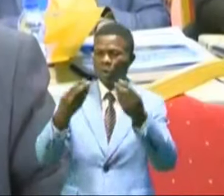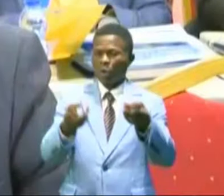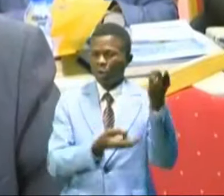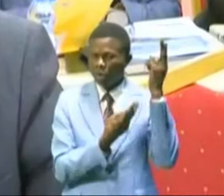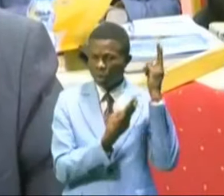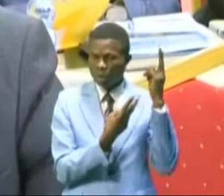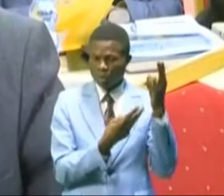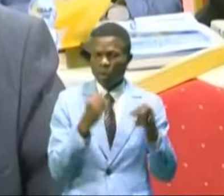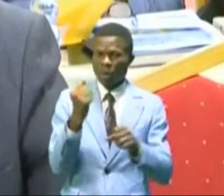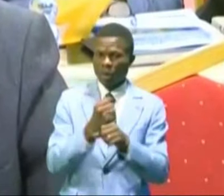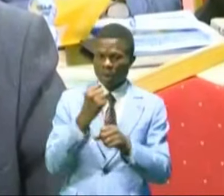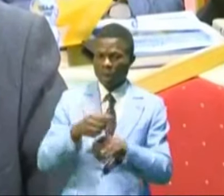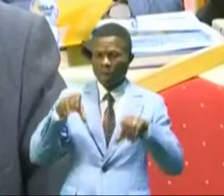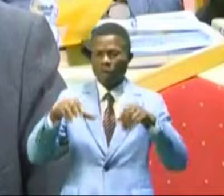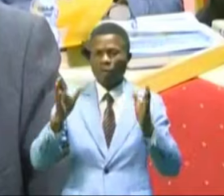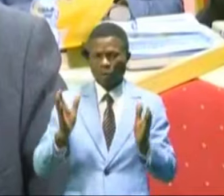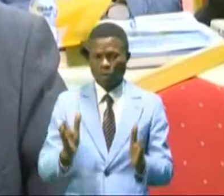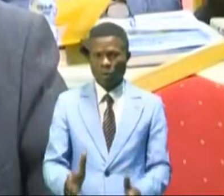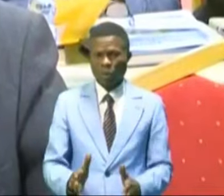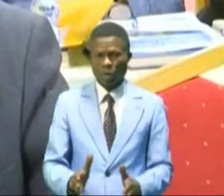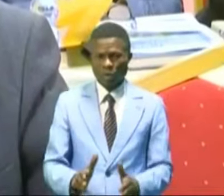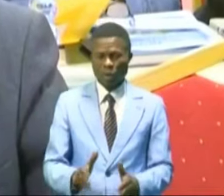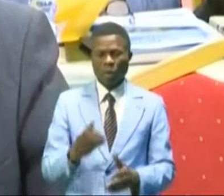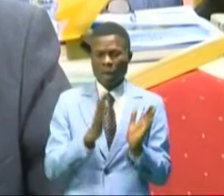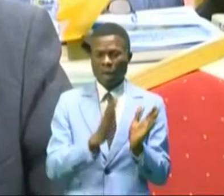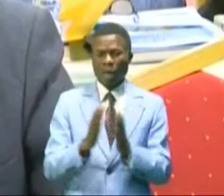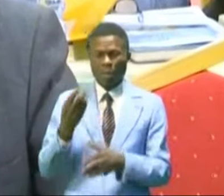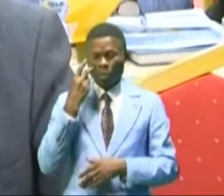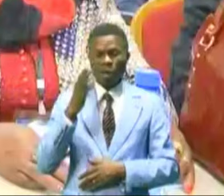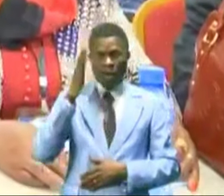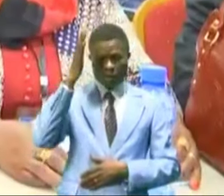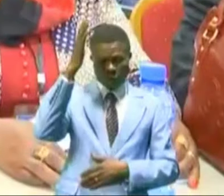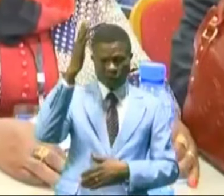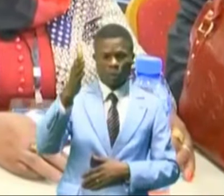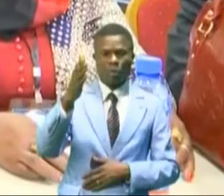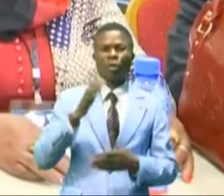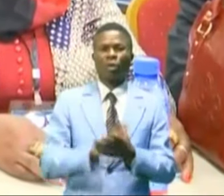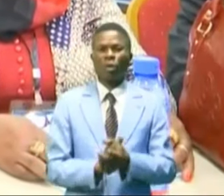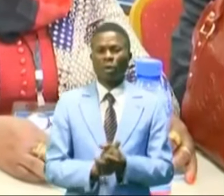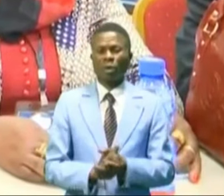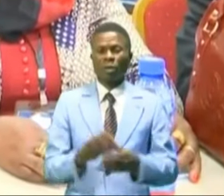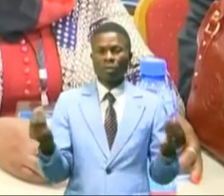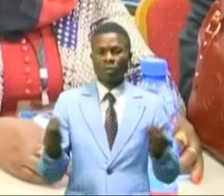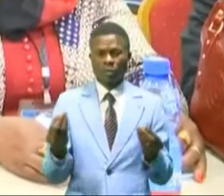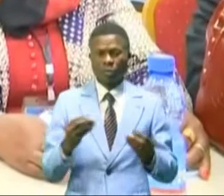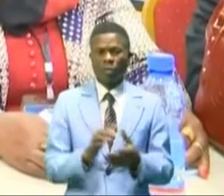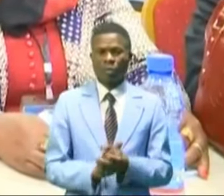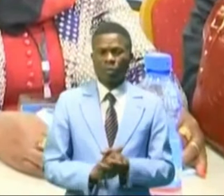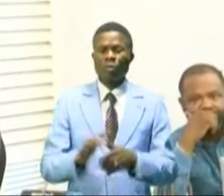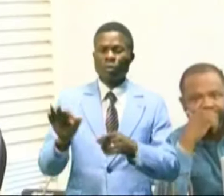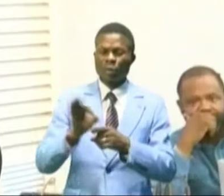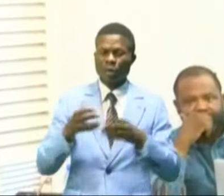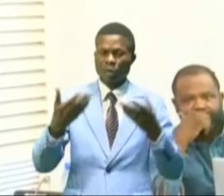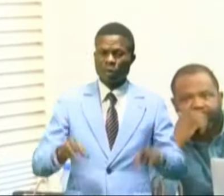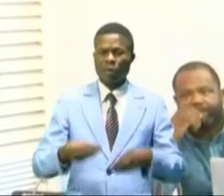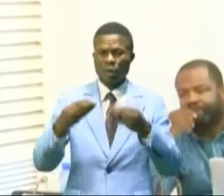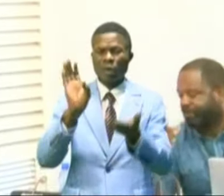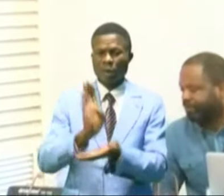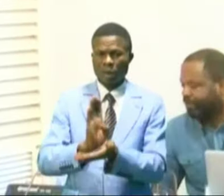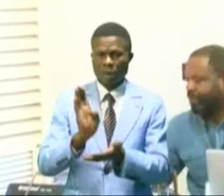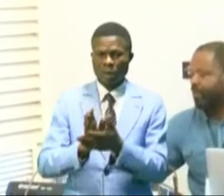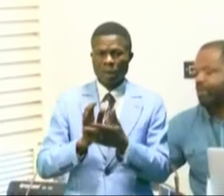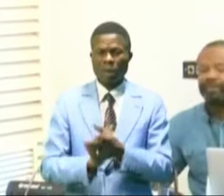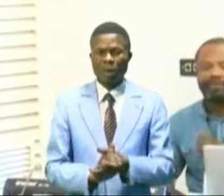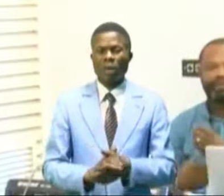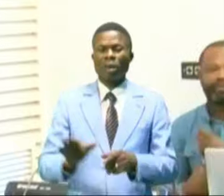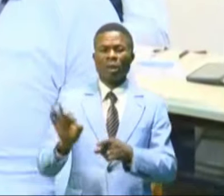métier de cordonnier avec l'expertise de la cordonnerie Wakobikuyu en vue de cette formation à l'INPP. Les demandes de